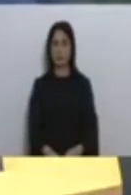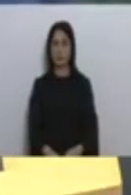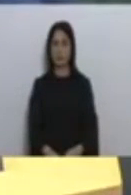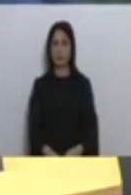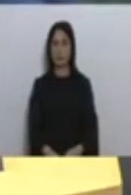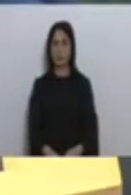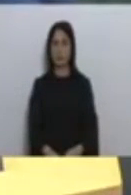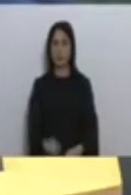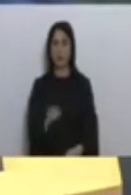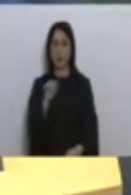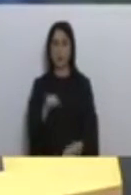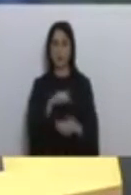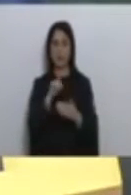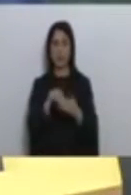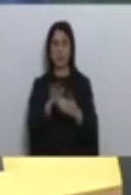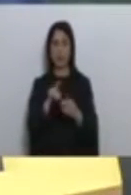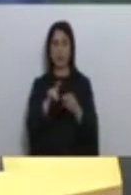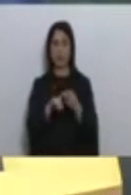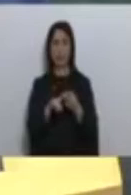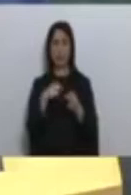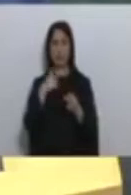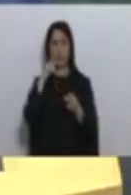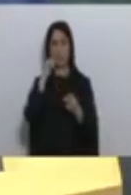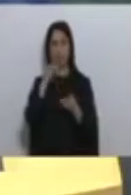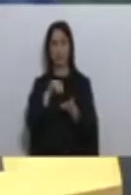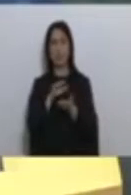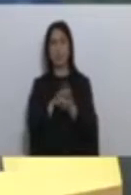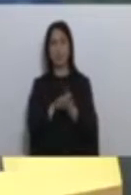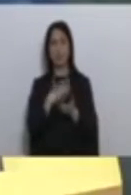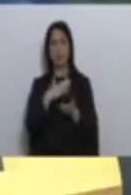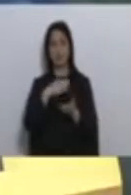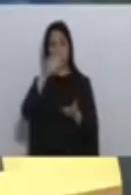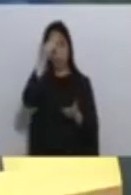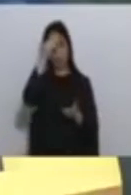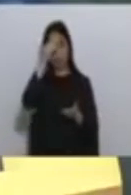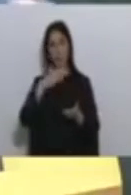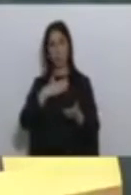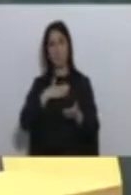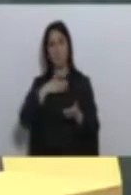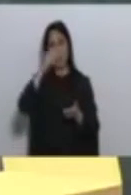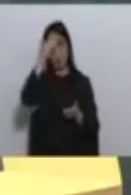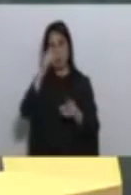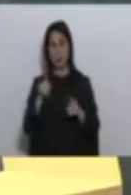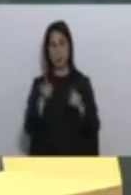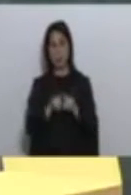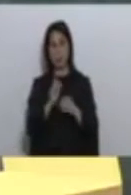ekhla am sakitxdan dakavshirebit me gushin davafiksire chemi pozitsia da chveni pozitsia aris